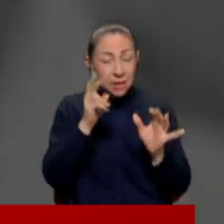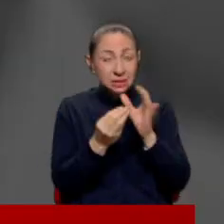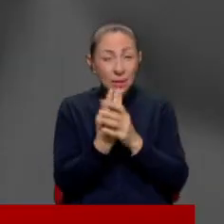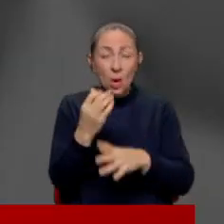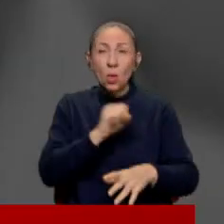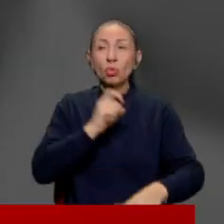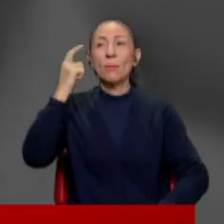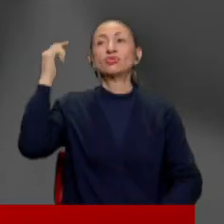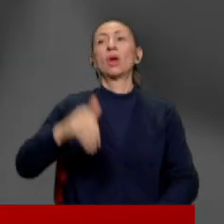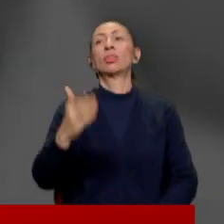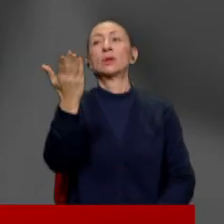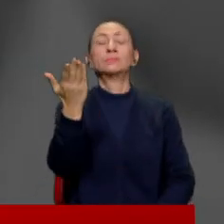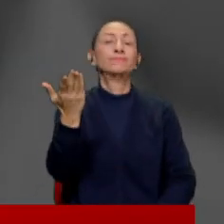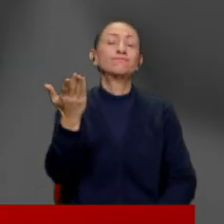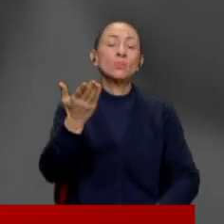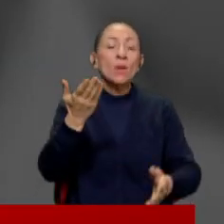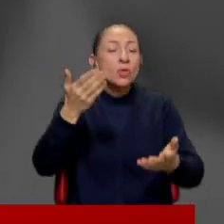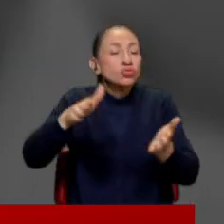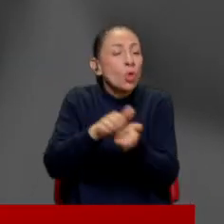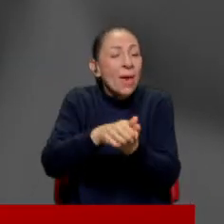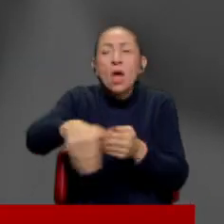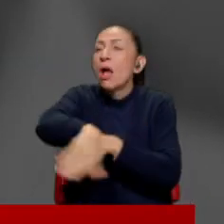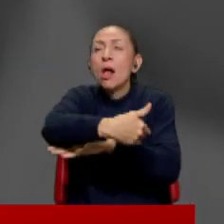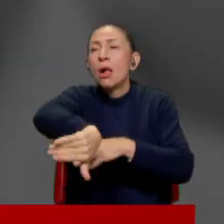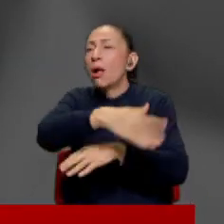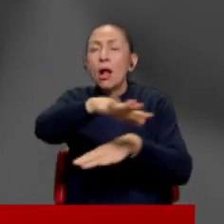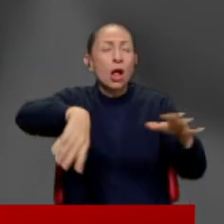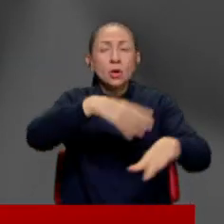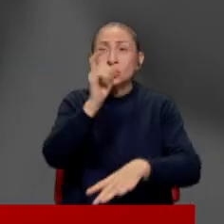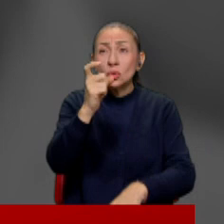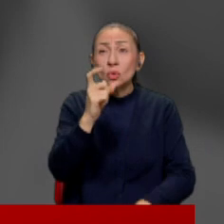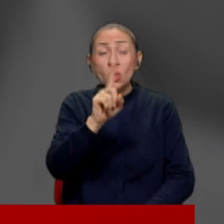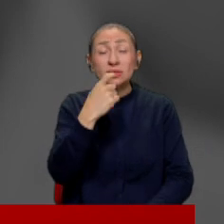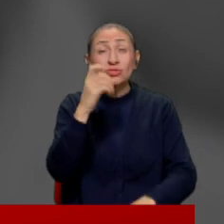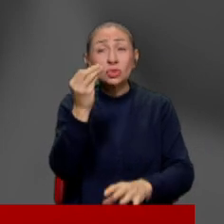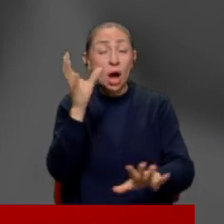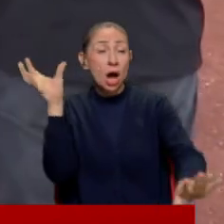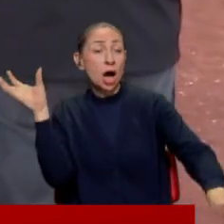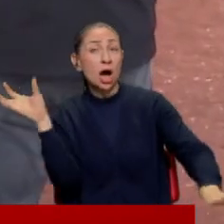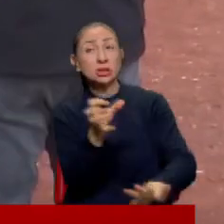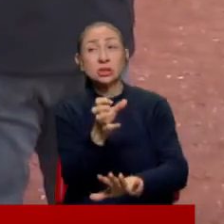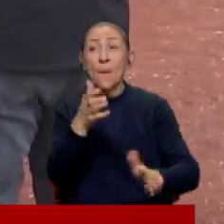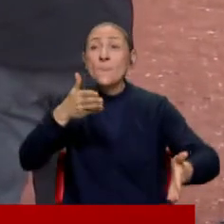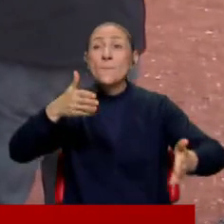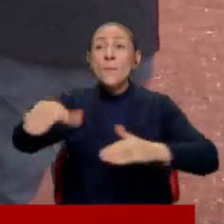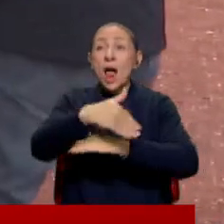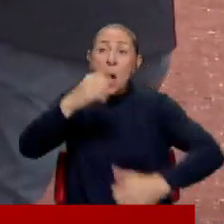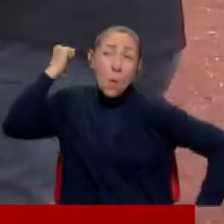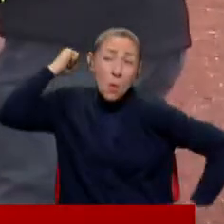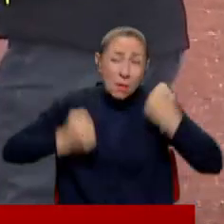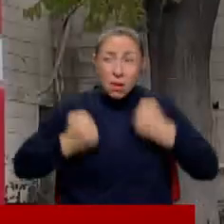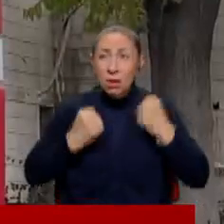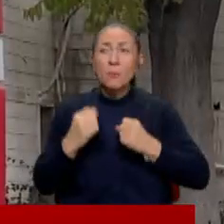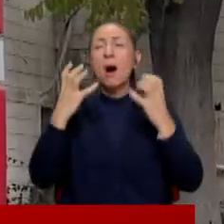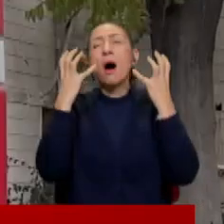temkinliyim geldi başı boş sokak köpekleri 9 yaşındaki çocuğa saldırdı Mahalleli koştu yardımına ama